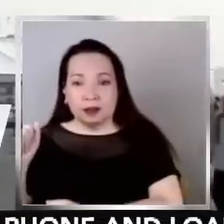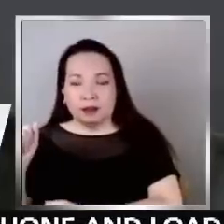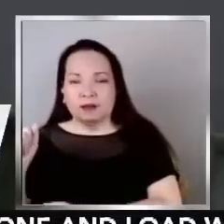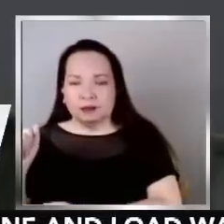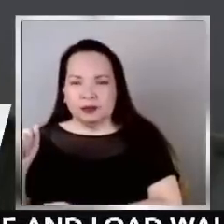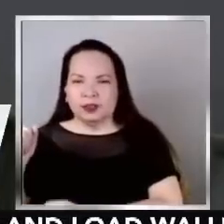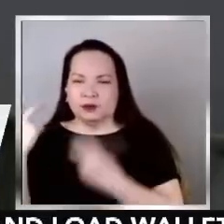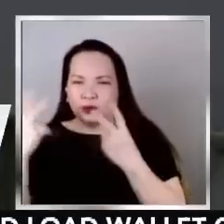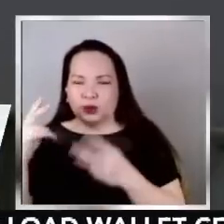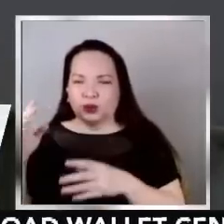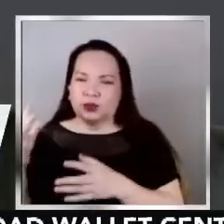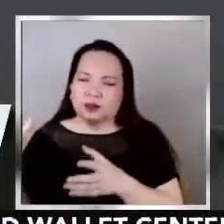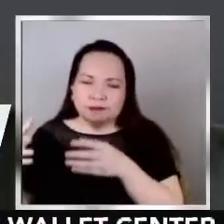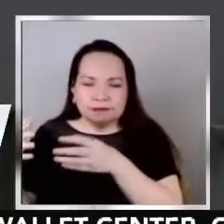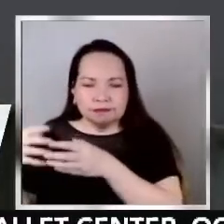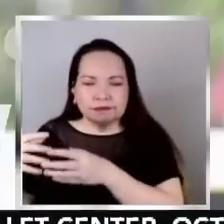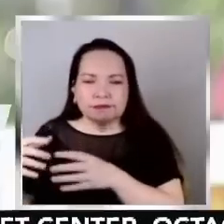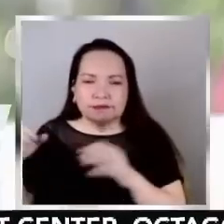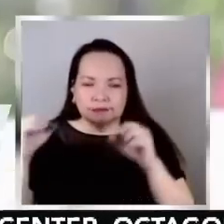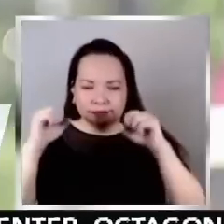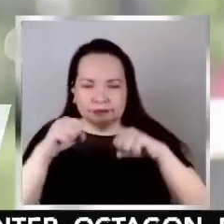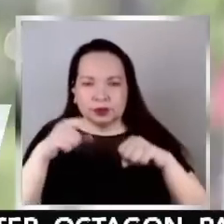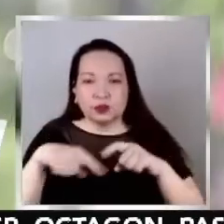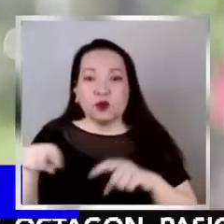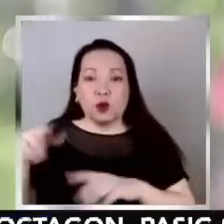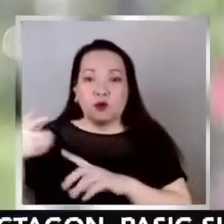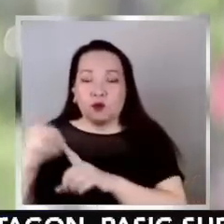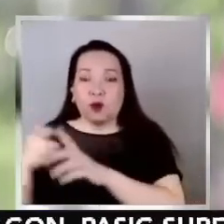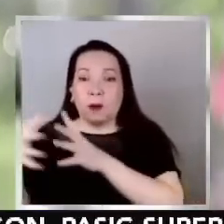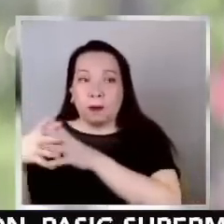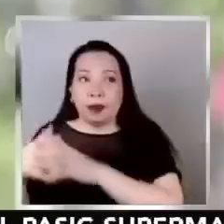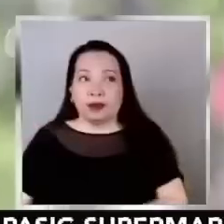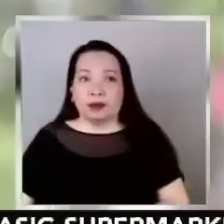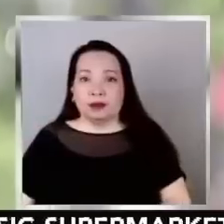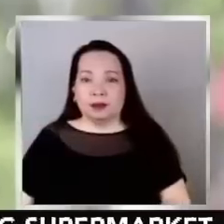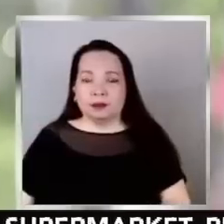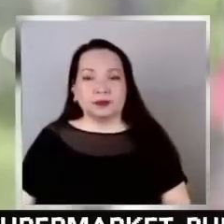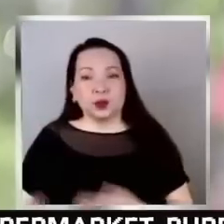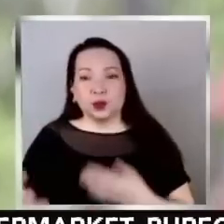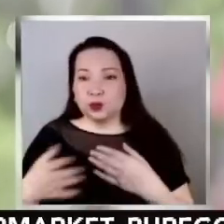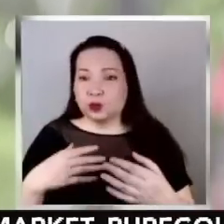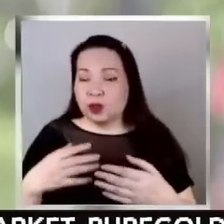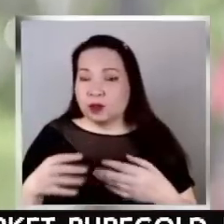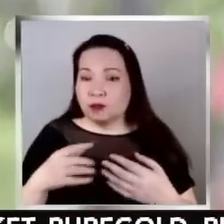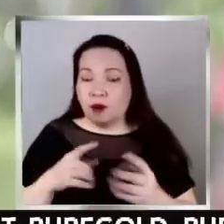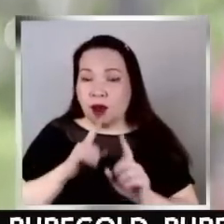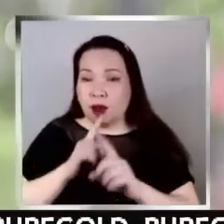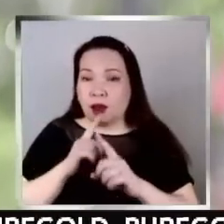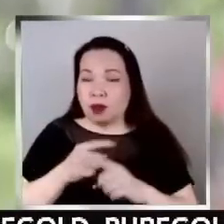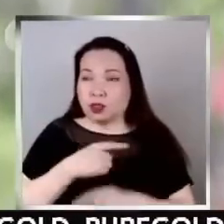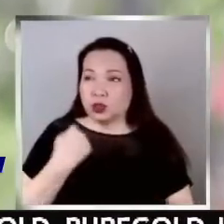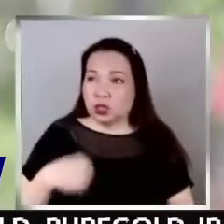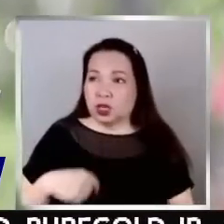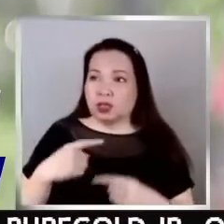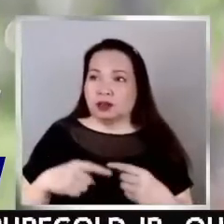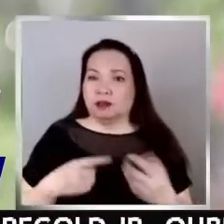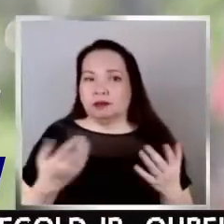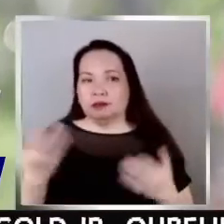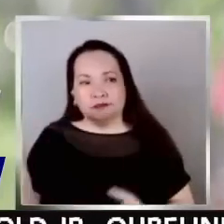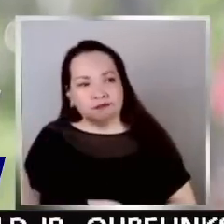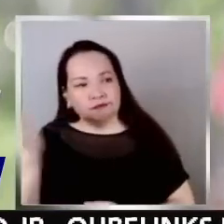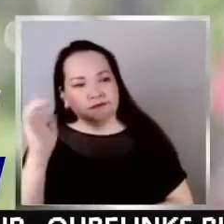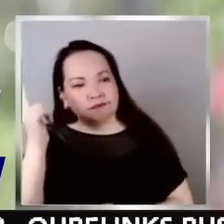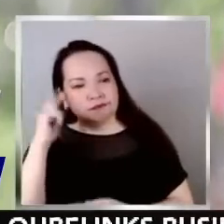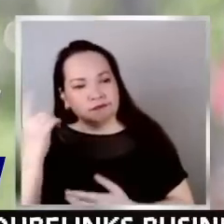ng bansa at ng Amerika. Kung ano ang magiging tugon ng China kaugnay sa mga inaalmahan ng gobyerno ng Pilipinas kaugnay sa mga